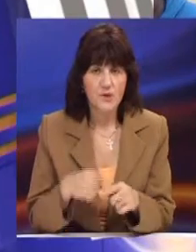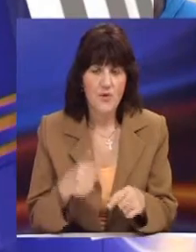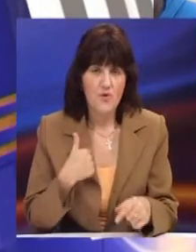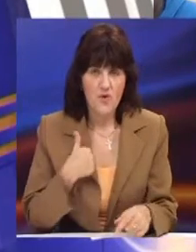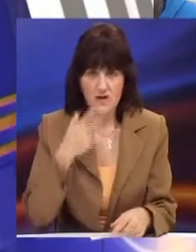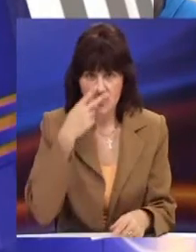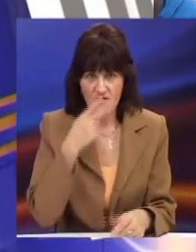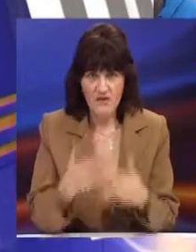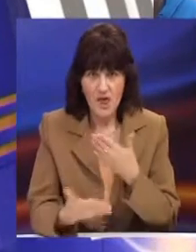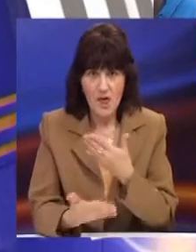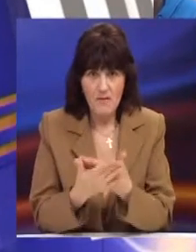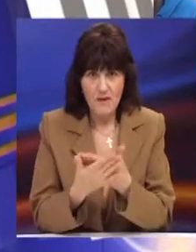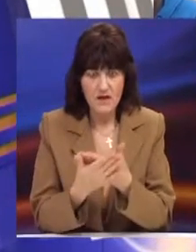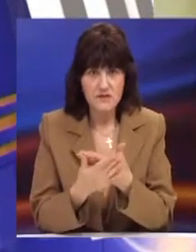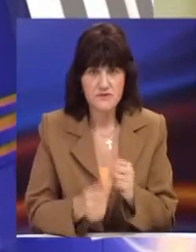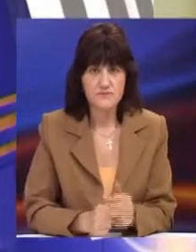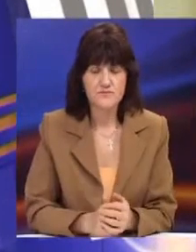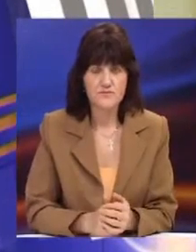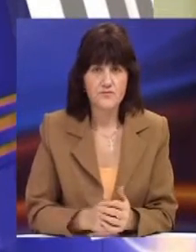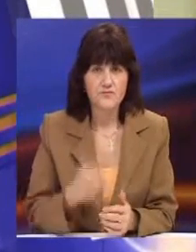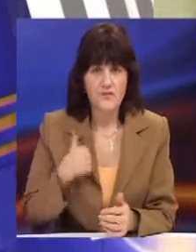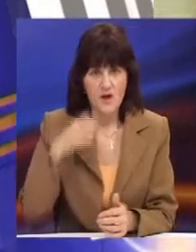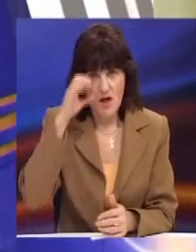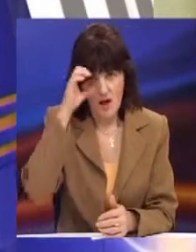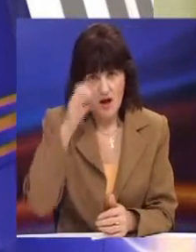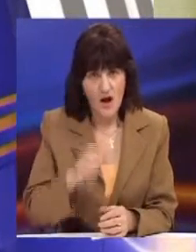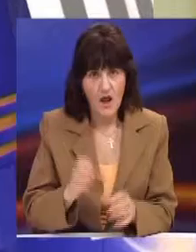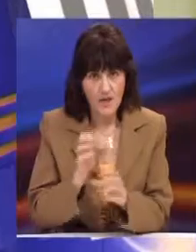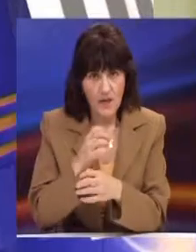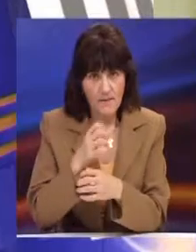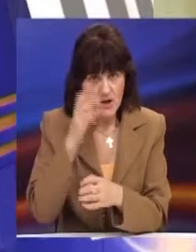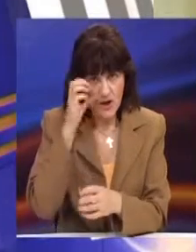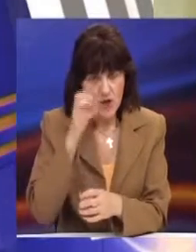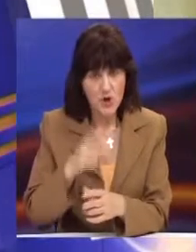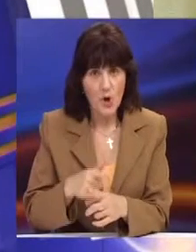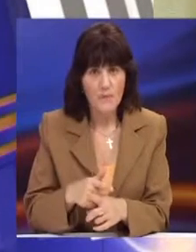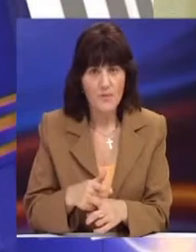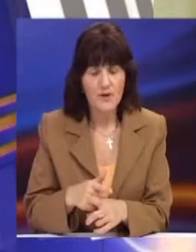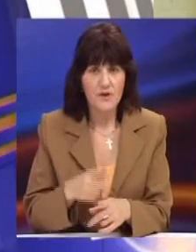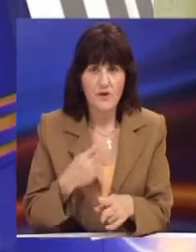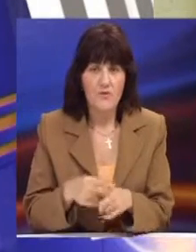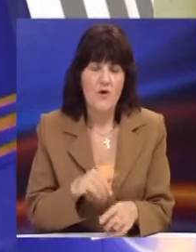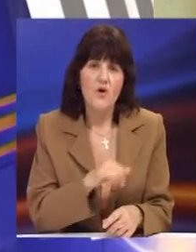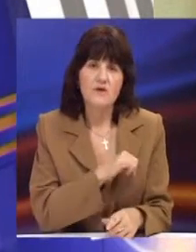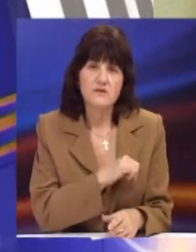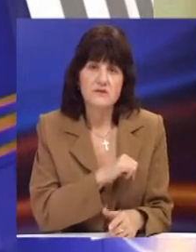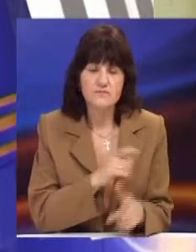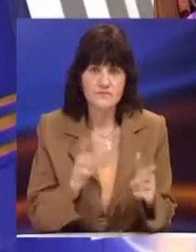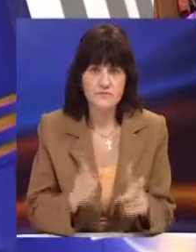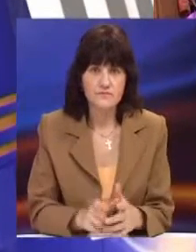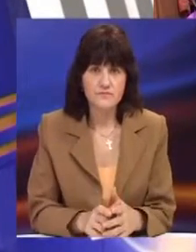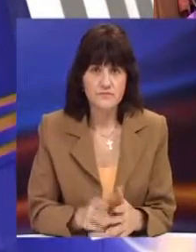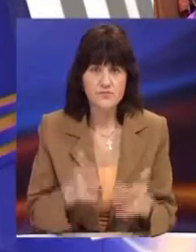Zato što sam video sve iz blizine. Da gledam kroz mikroskop. Zašto? Pa zato što je bilo